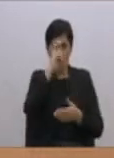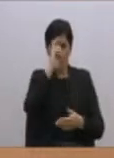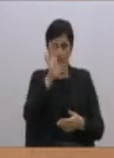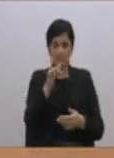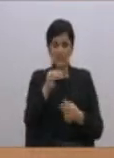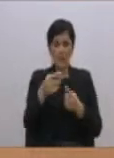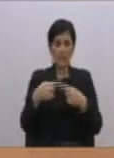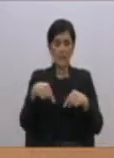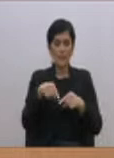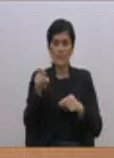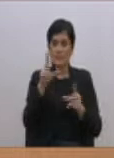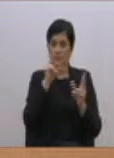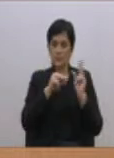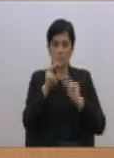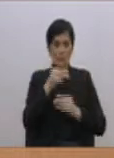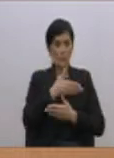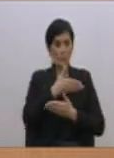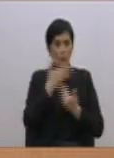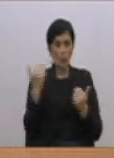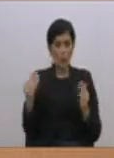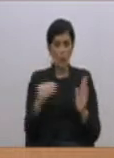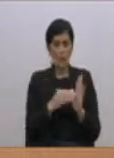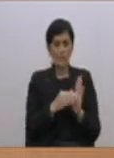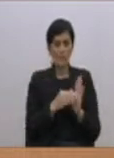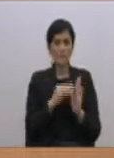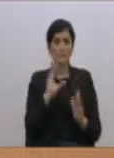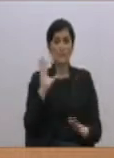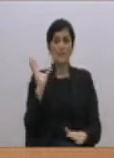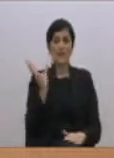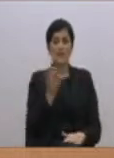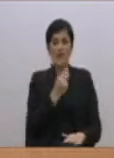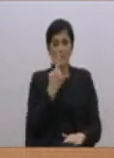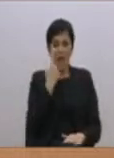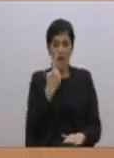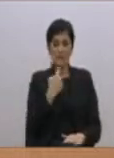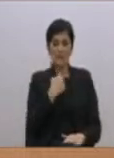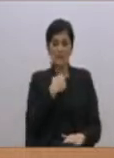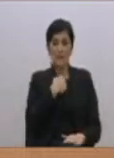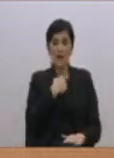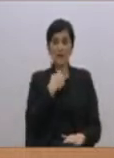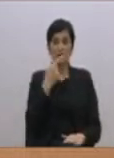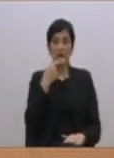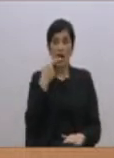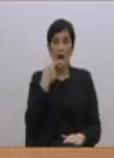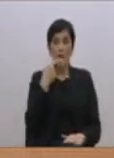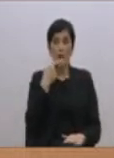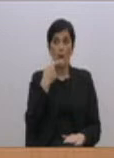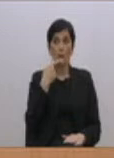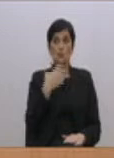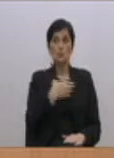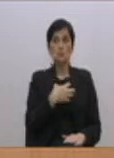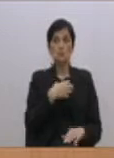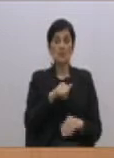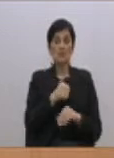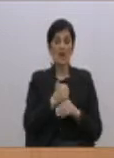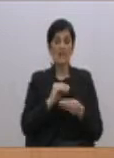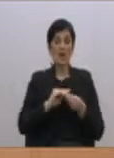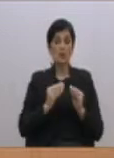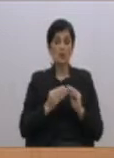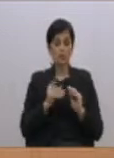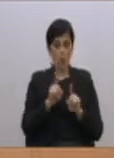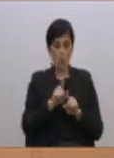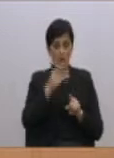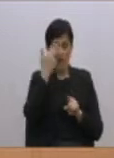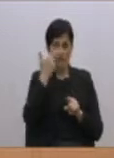არ გაგითვალისწინებიათ, მას შორისაც ყველა ერთხმად ამბობდა იმას, რომ მთავარი პრობლემა, რასაც ამბობს ასევე